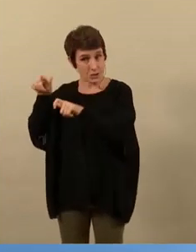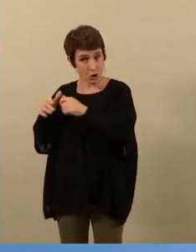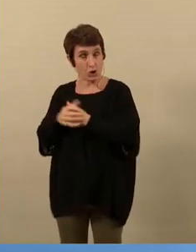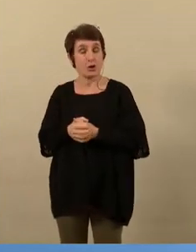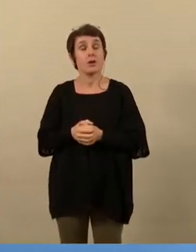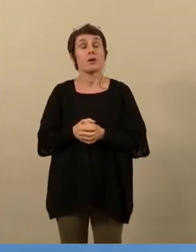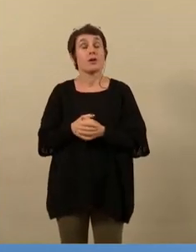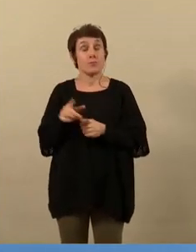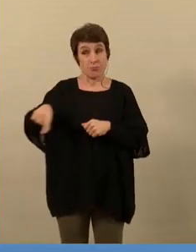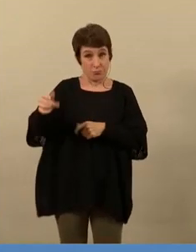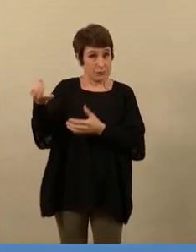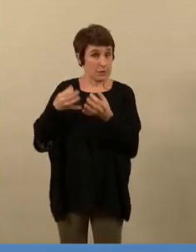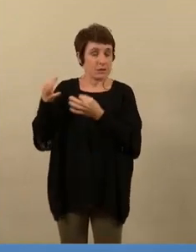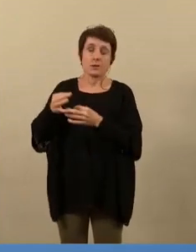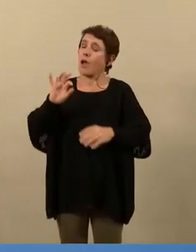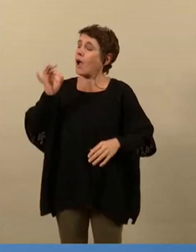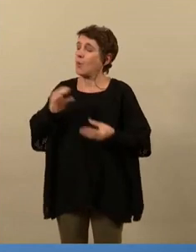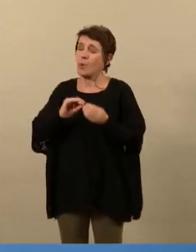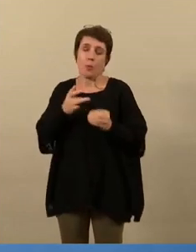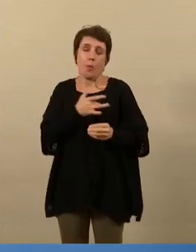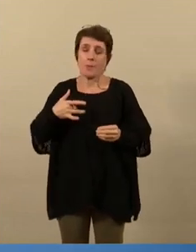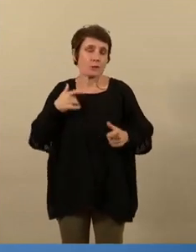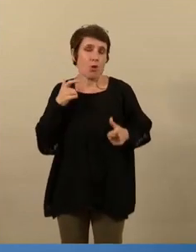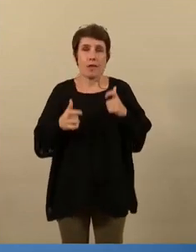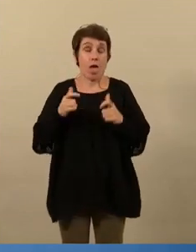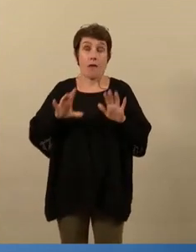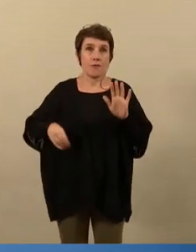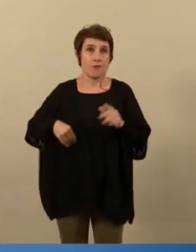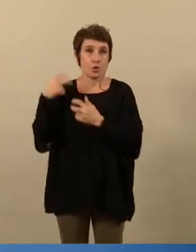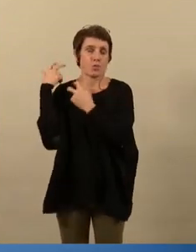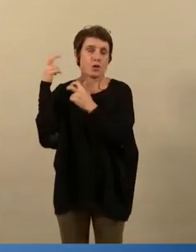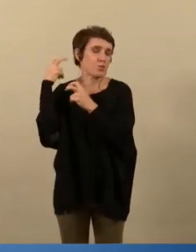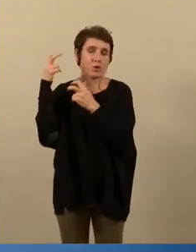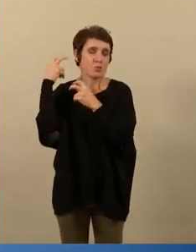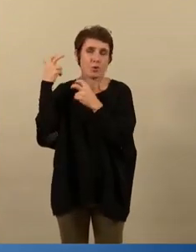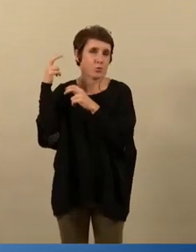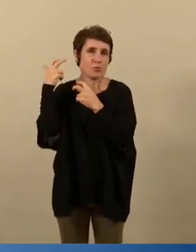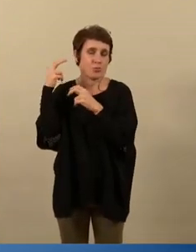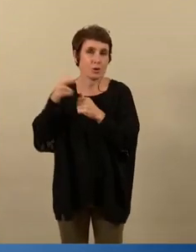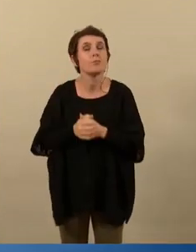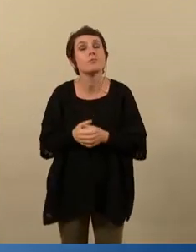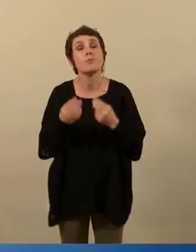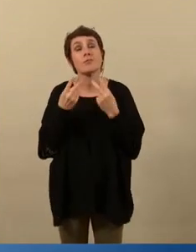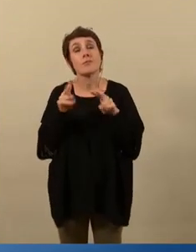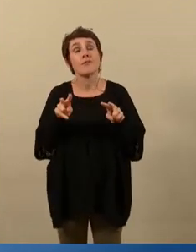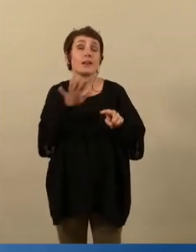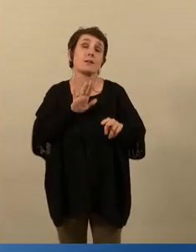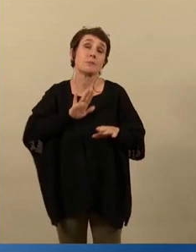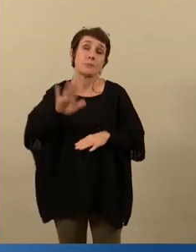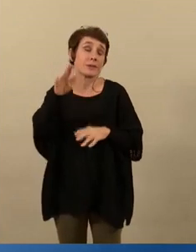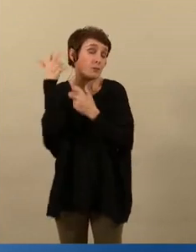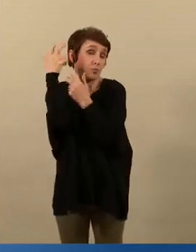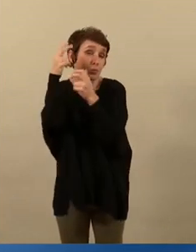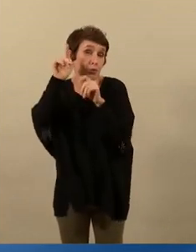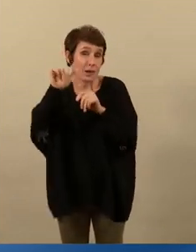plus impactants pour la santé, selon les Grenoblois interrogés. Si les villes sont par nature soumises aux nuisances sonores, les